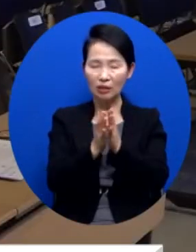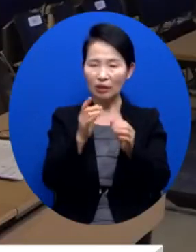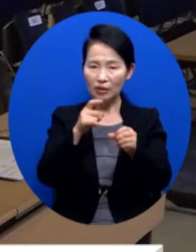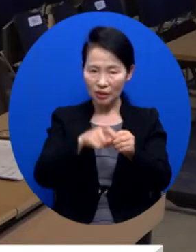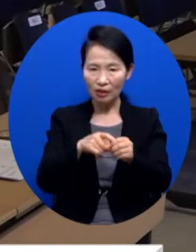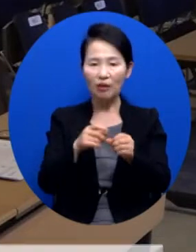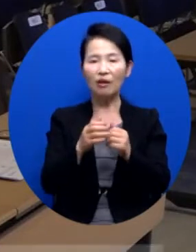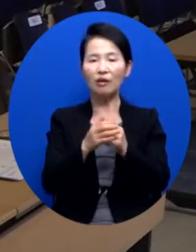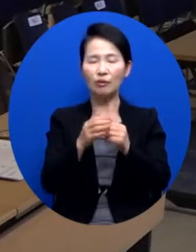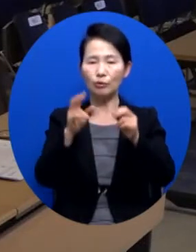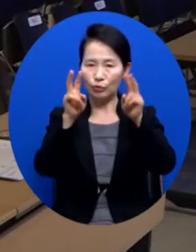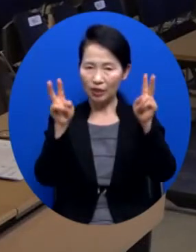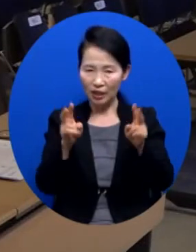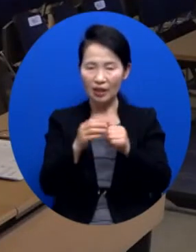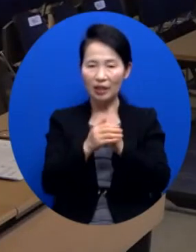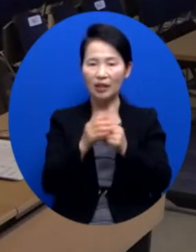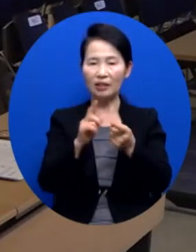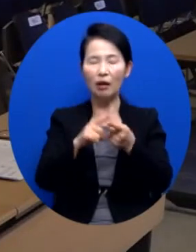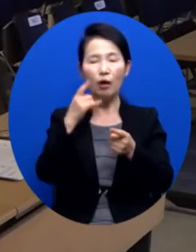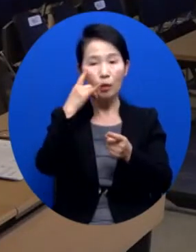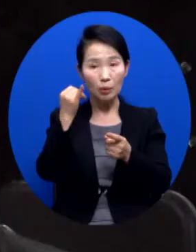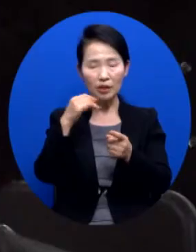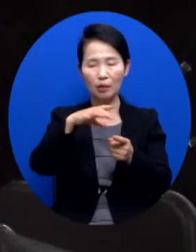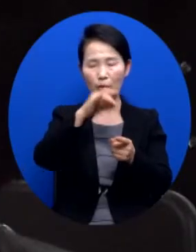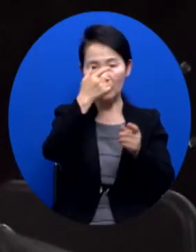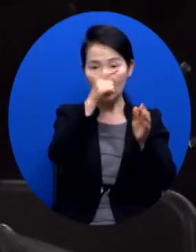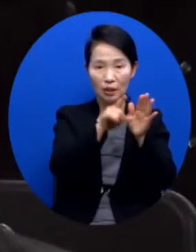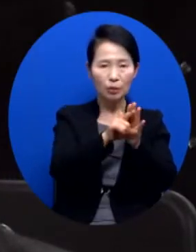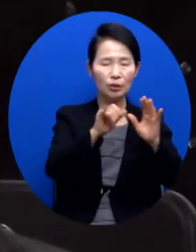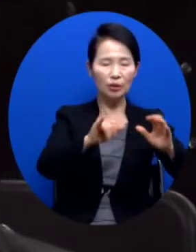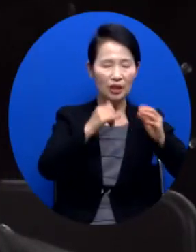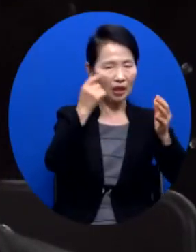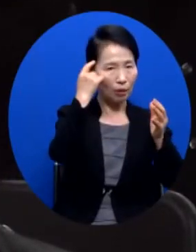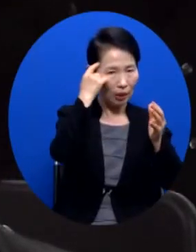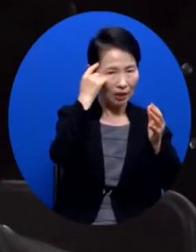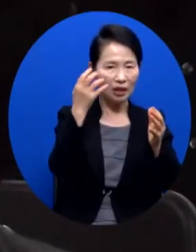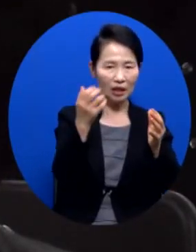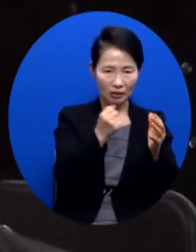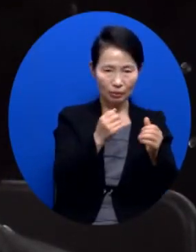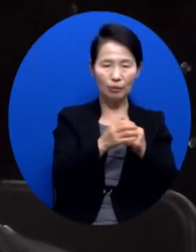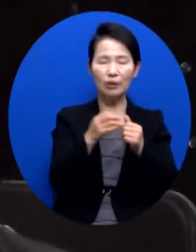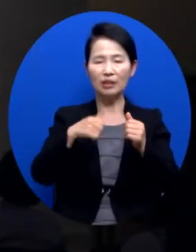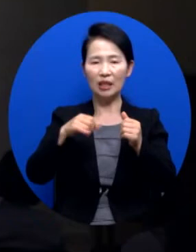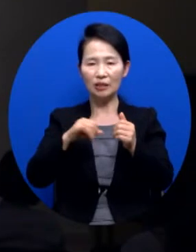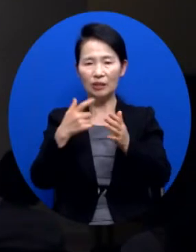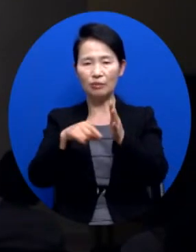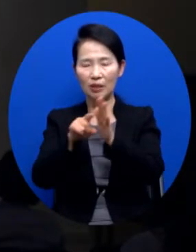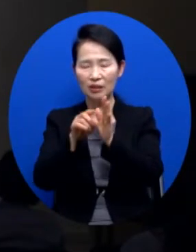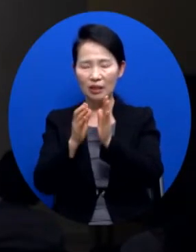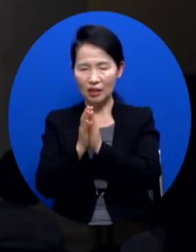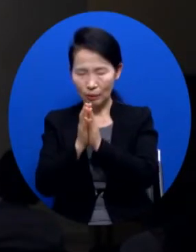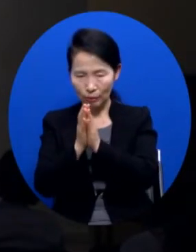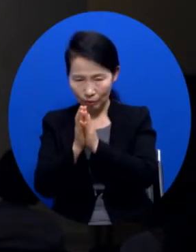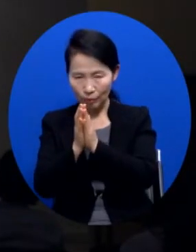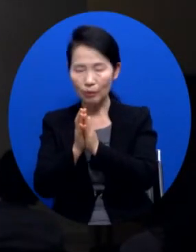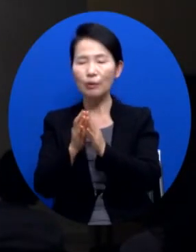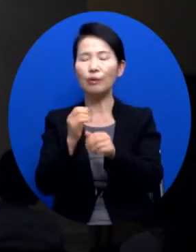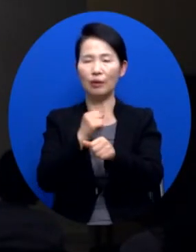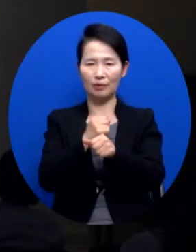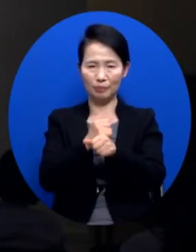나누었습니다 어머니가 먼저 기독교 세계관 을 받고 자녀를 위해 기도하기 위해 개최된 이번 기도회는